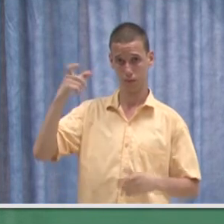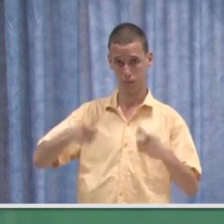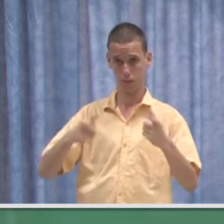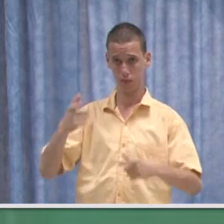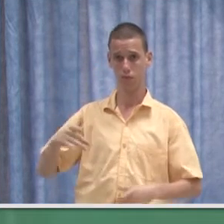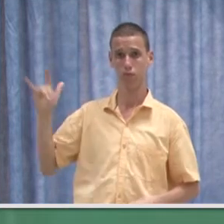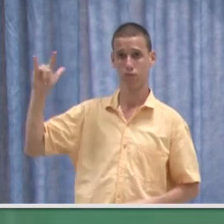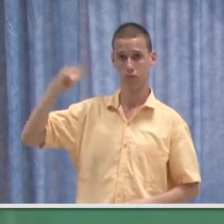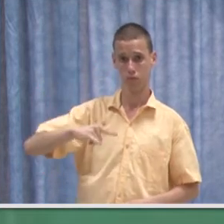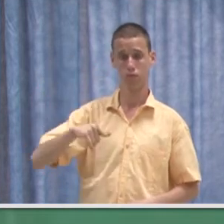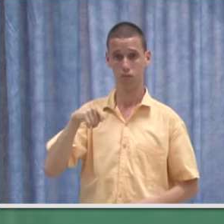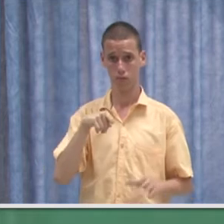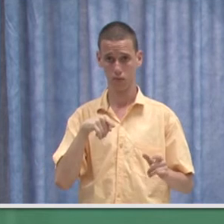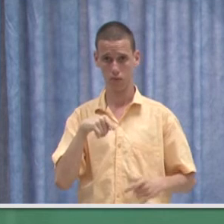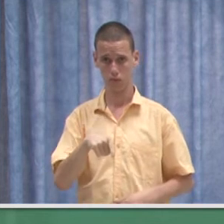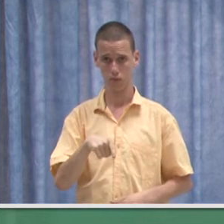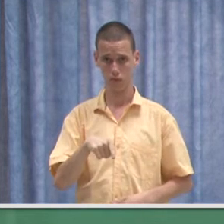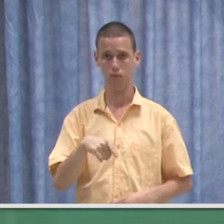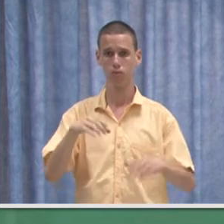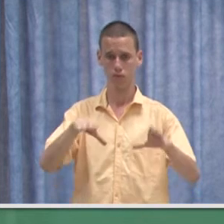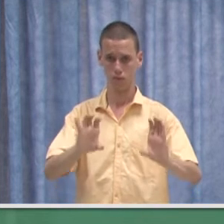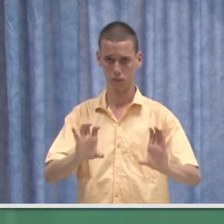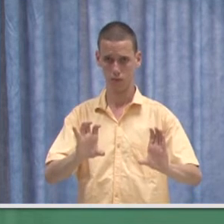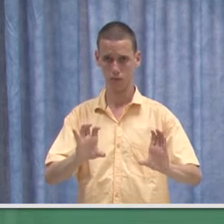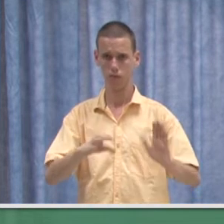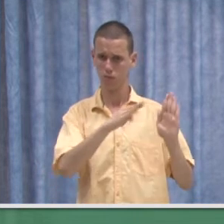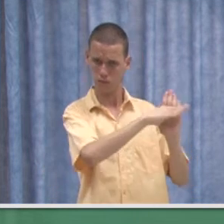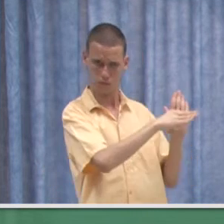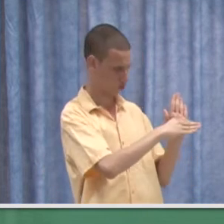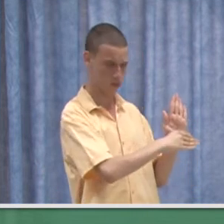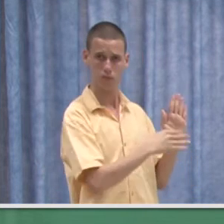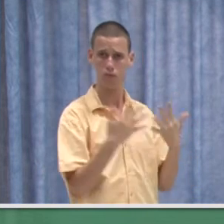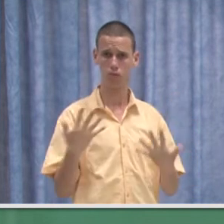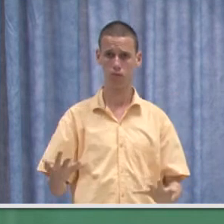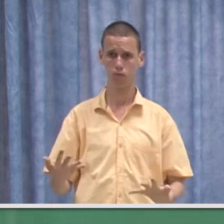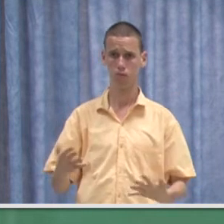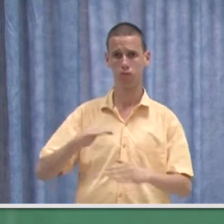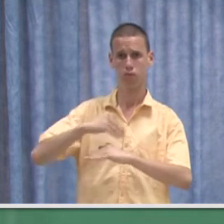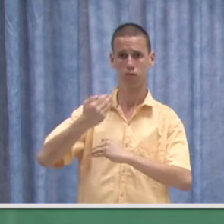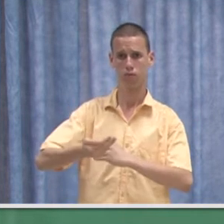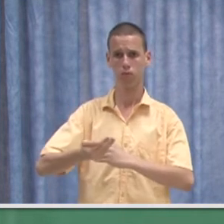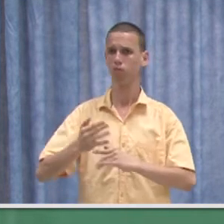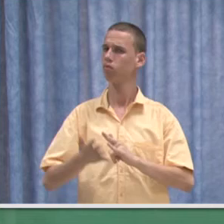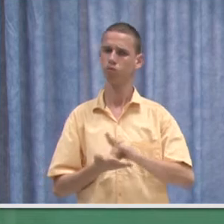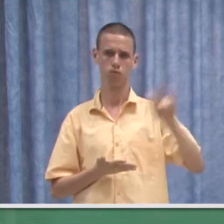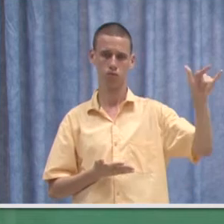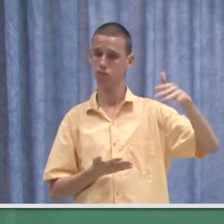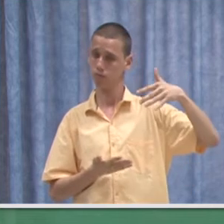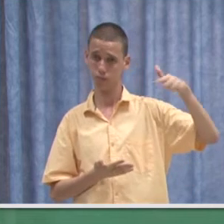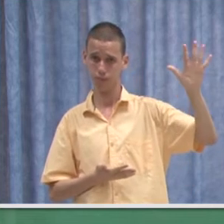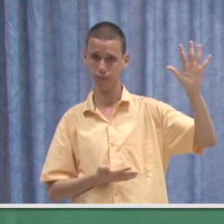un vol pour retourner. Vous êtes encore ici. Jim, au fait, nous avons un Jim qui travaille avec Jim. On travaille en